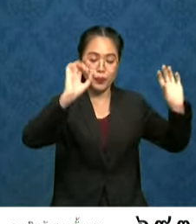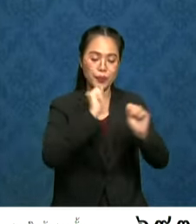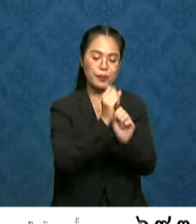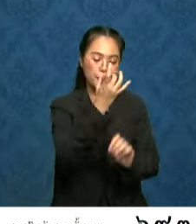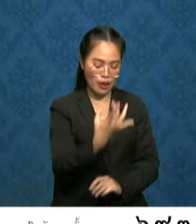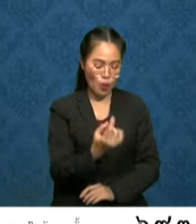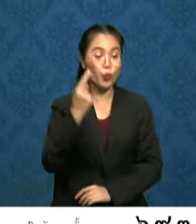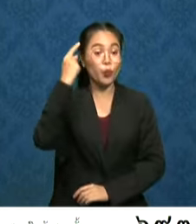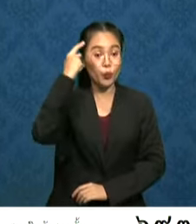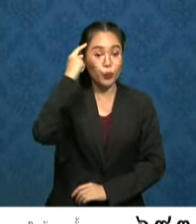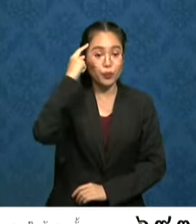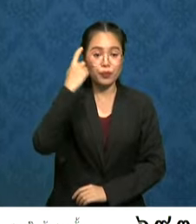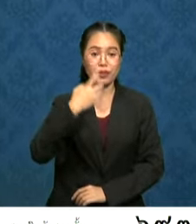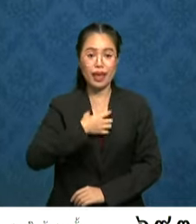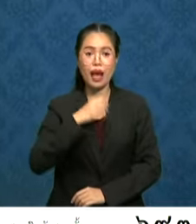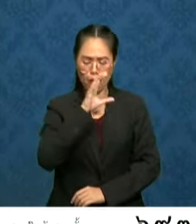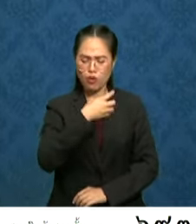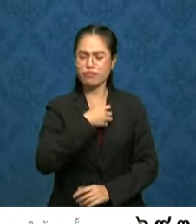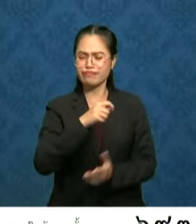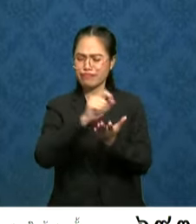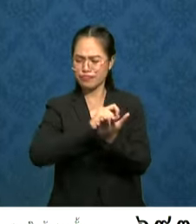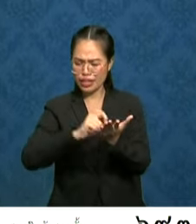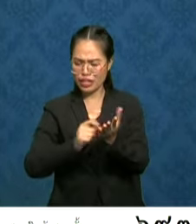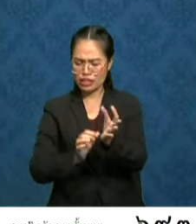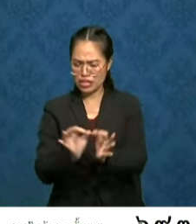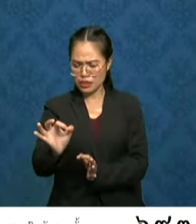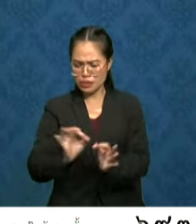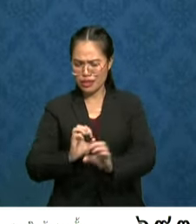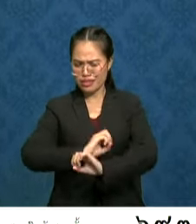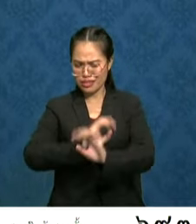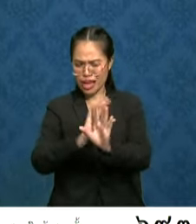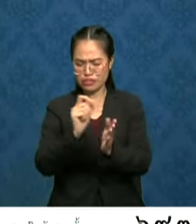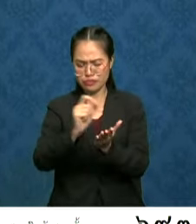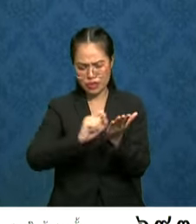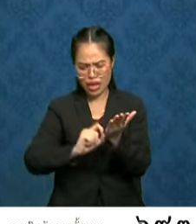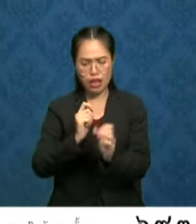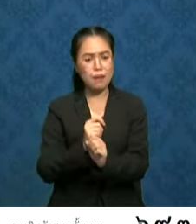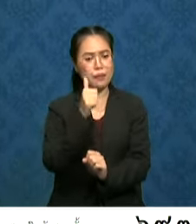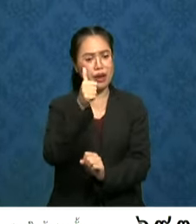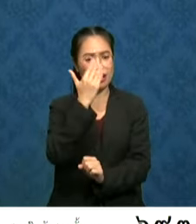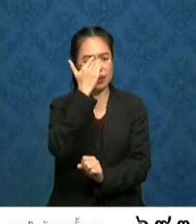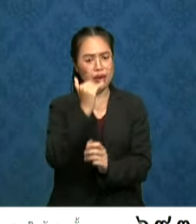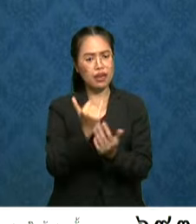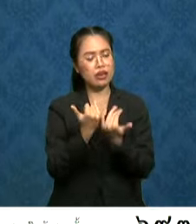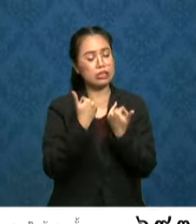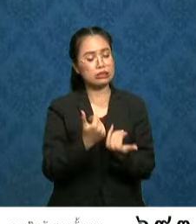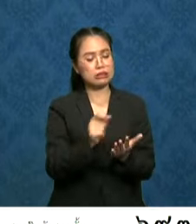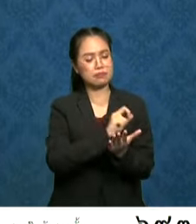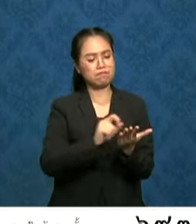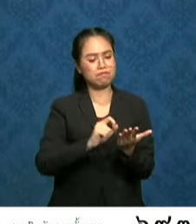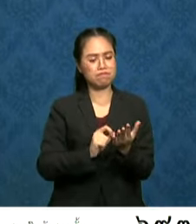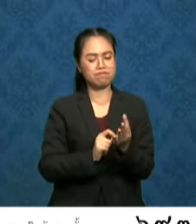อย่างไรซึ่งก็อยากจะบอกว่าเขียนให้ชัดมันเขียนได้แล้วท่านก็เคยเขียนมาแล้วทำไมรอบนี้ไม่ไม่ยอมเขียน